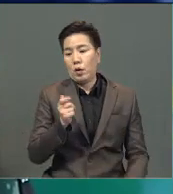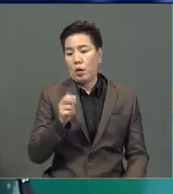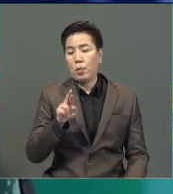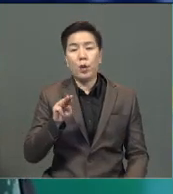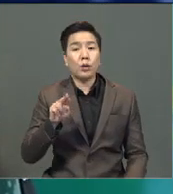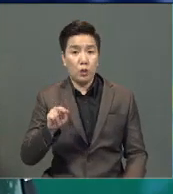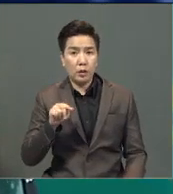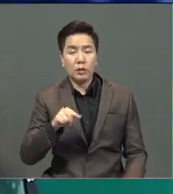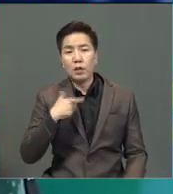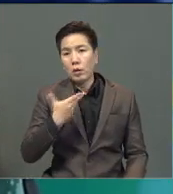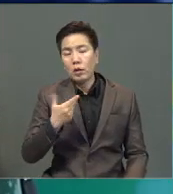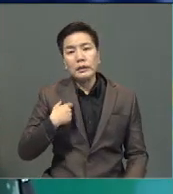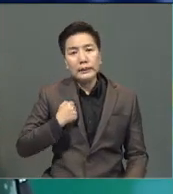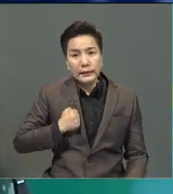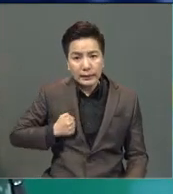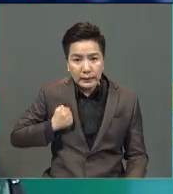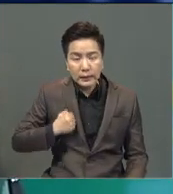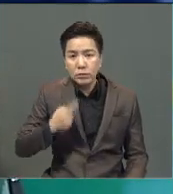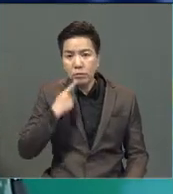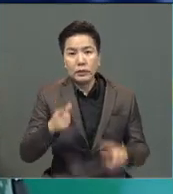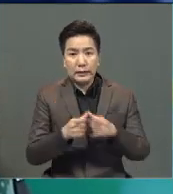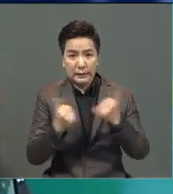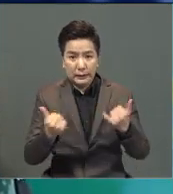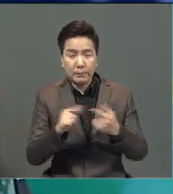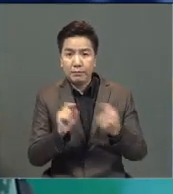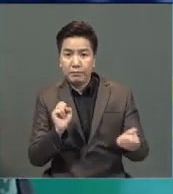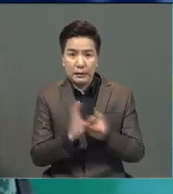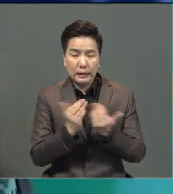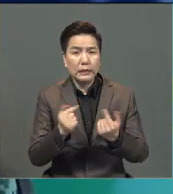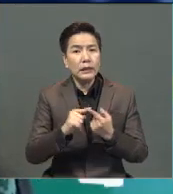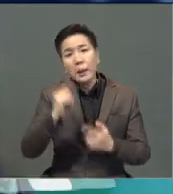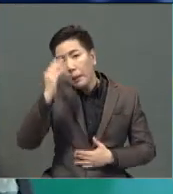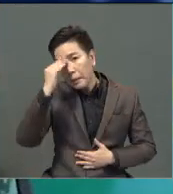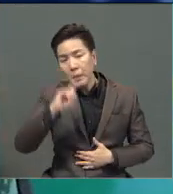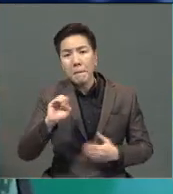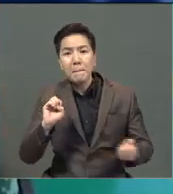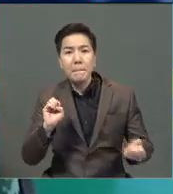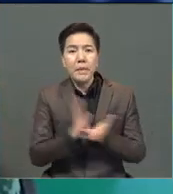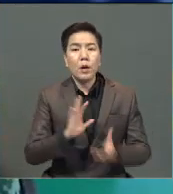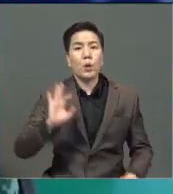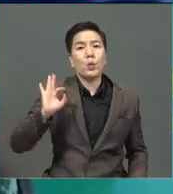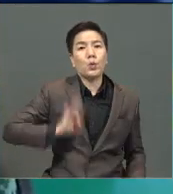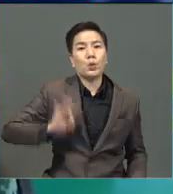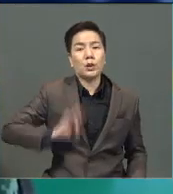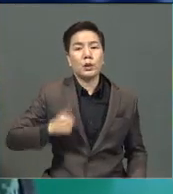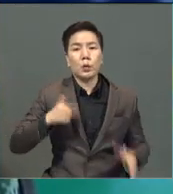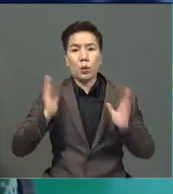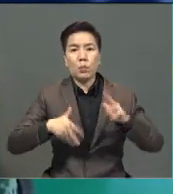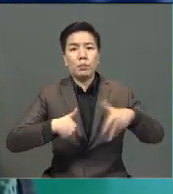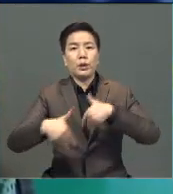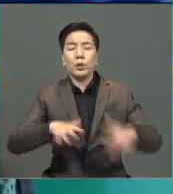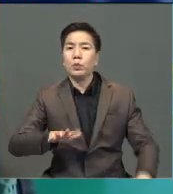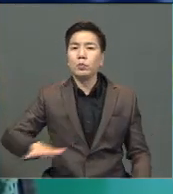นหน้าขอแสดงความเสียใจต่อเหตุการณ์ที่เกิดขึ้นเนื่องจากกระทบต่อความรู้สึกของพี่น้องประชา